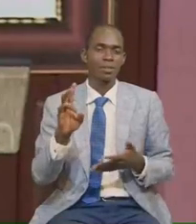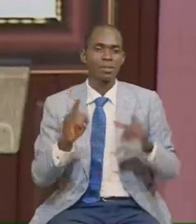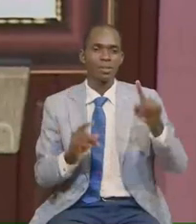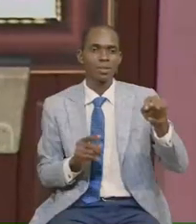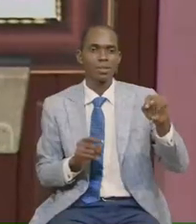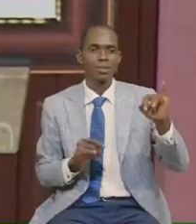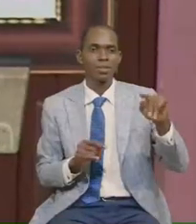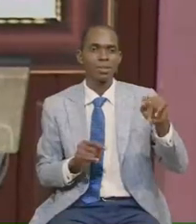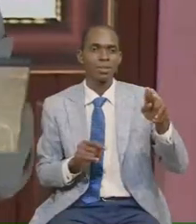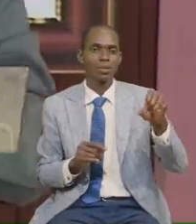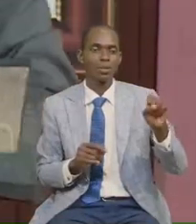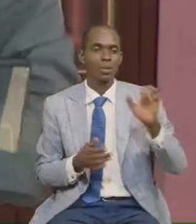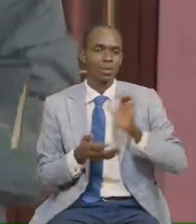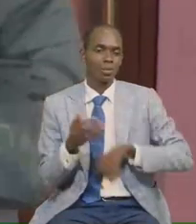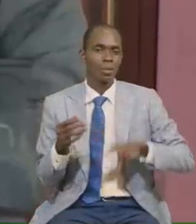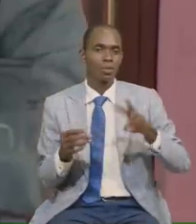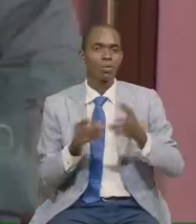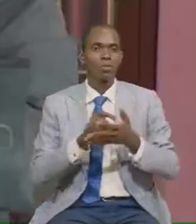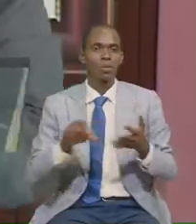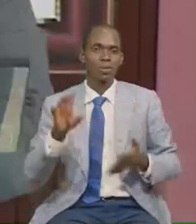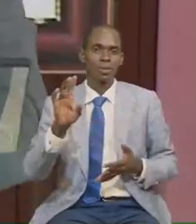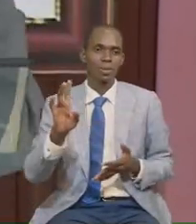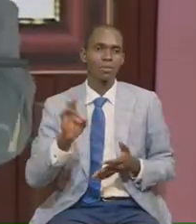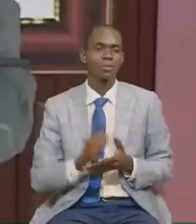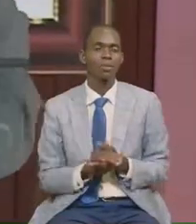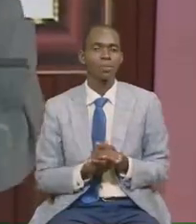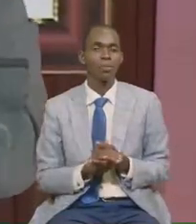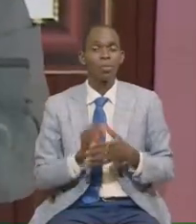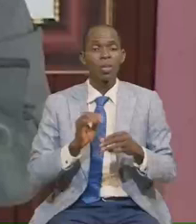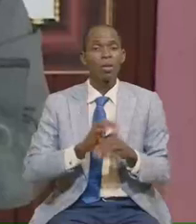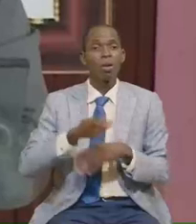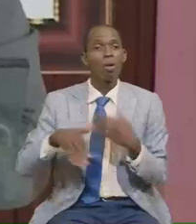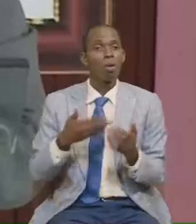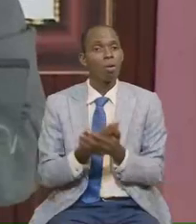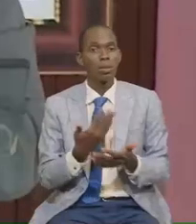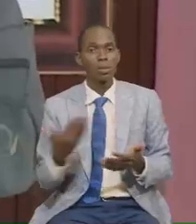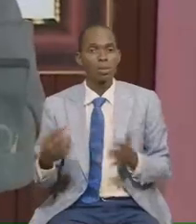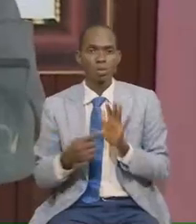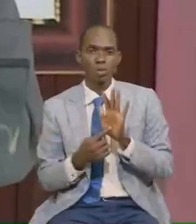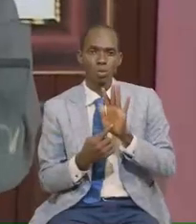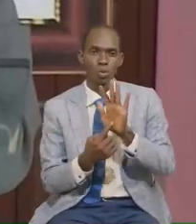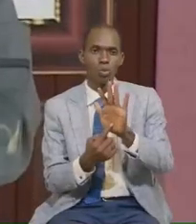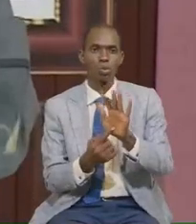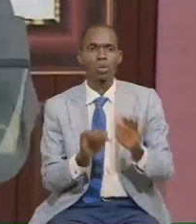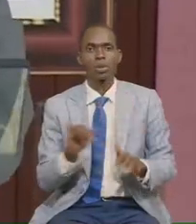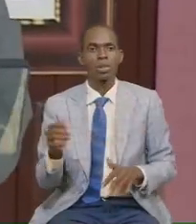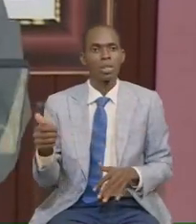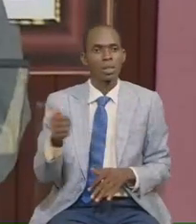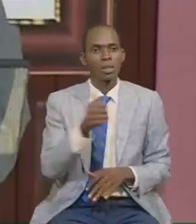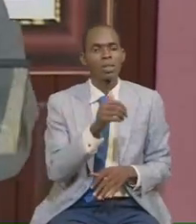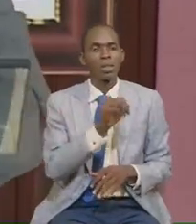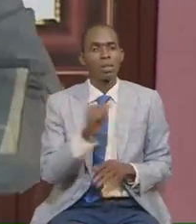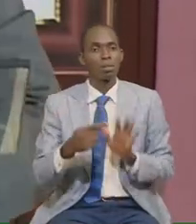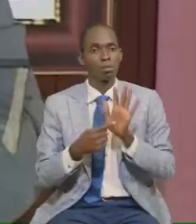chapitre 2, verset 7. Tite 2, 7. Te montrant toi-même à